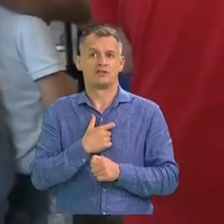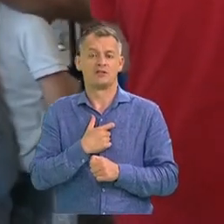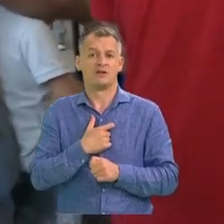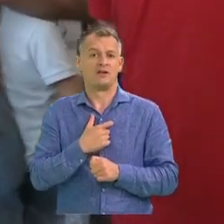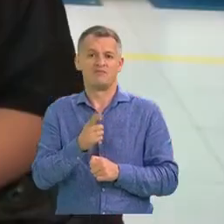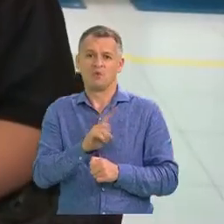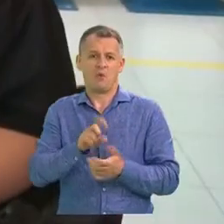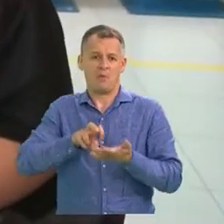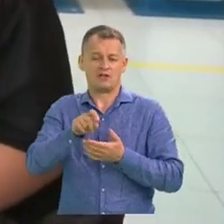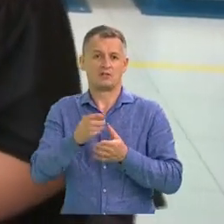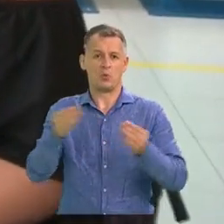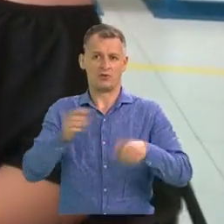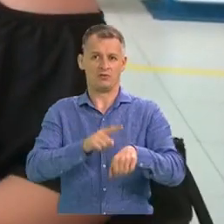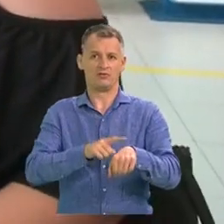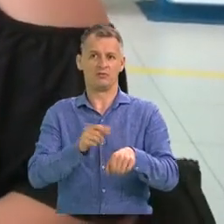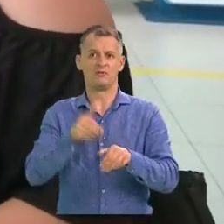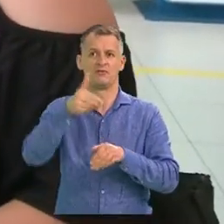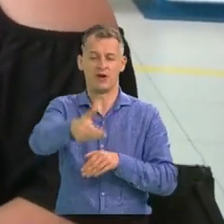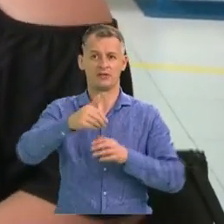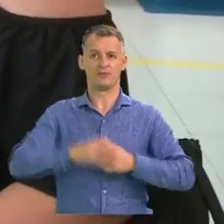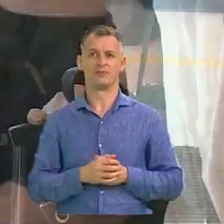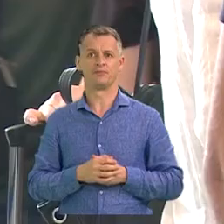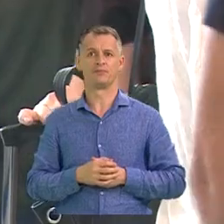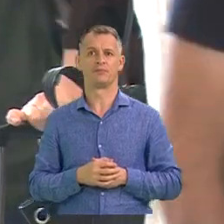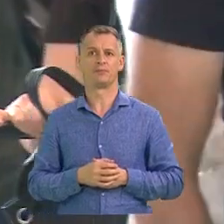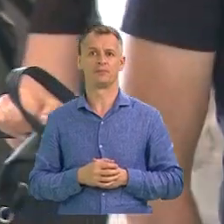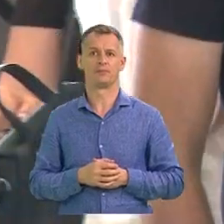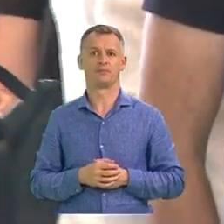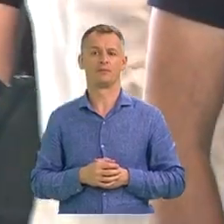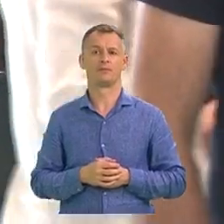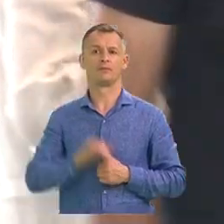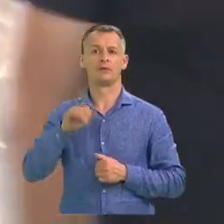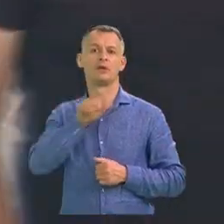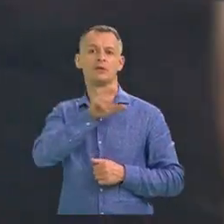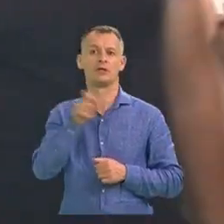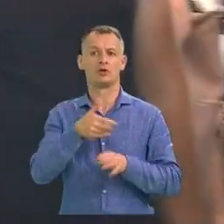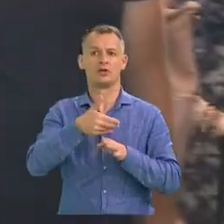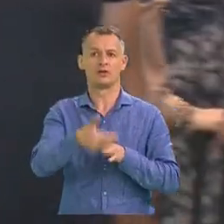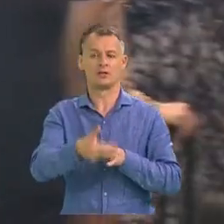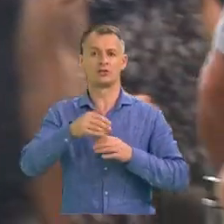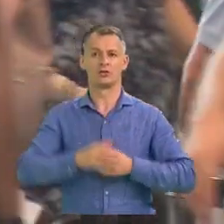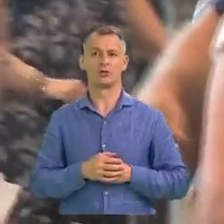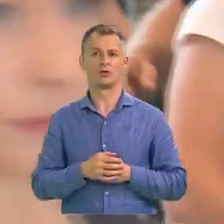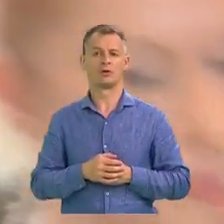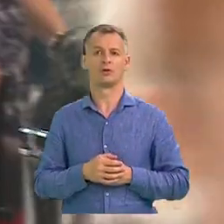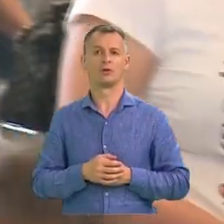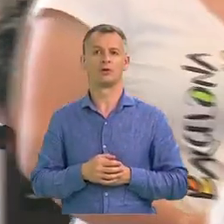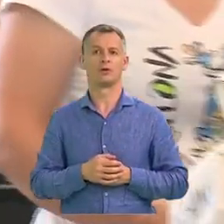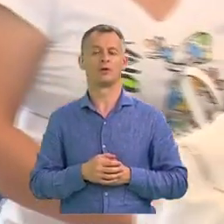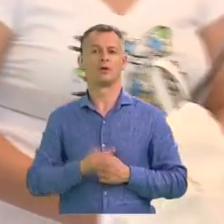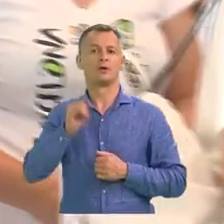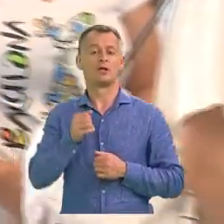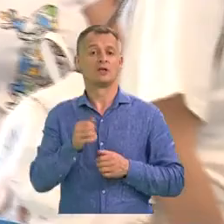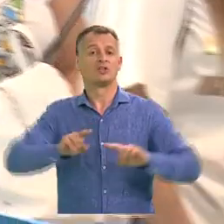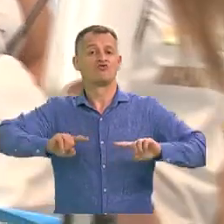nu prea am înaintat foarte mult. Multă lume aglomerată, da. Într-adevăr. Motivul întârzierilor pe care îl avem și motivul traficului crescut pe care îl avem este